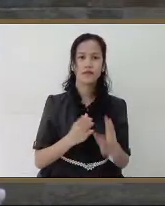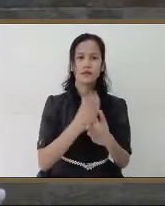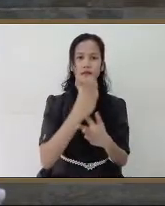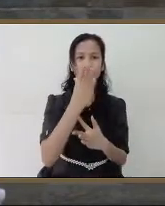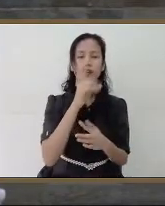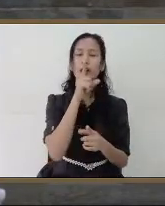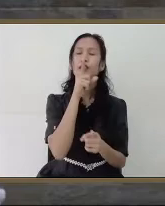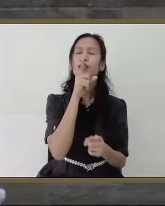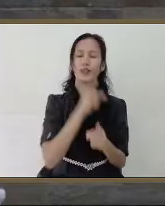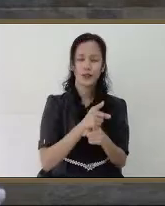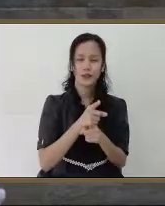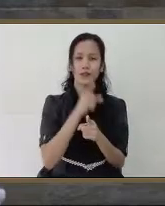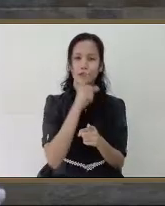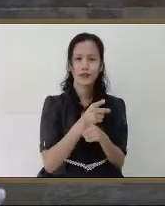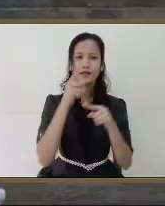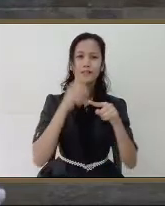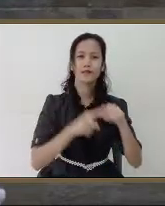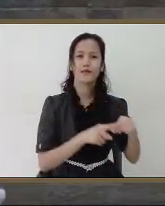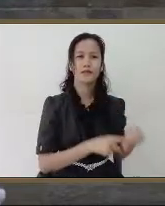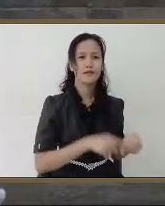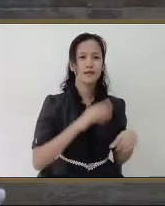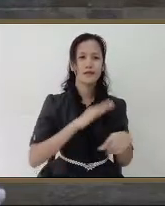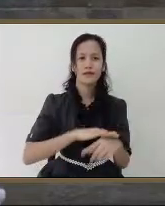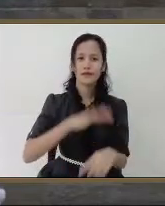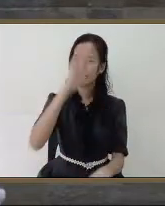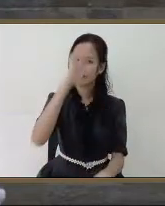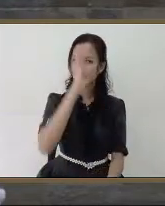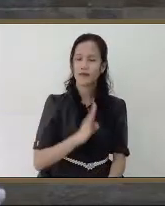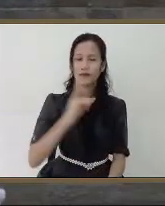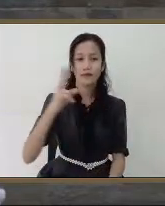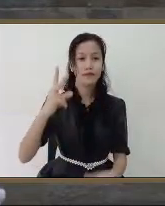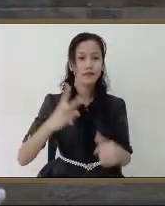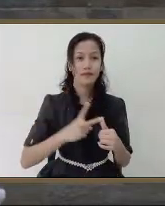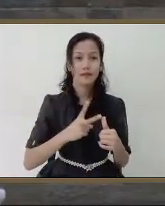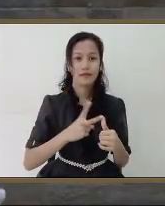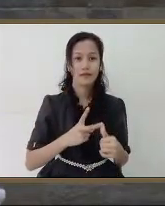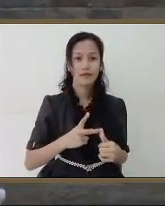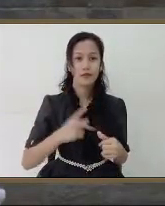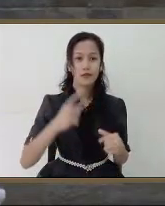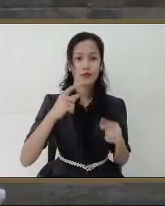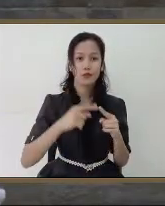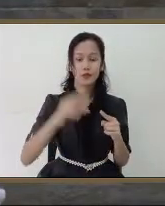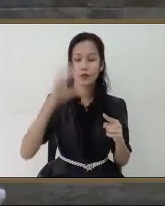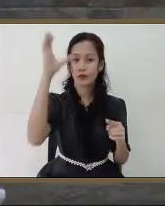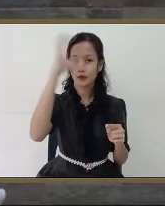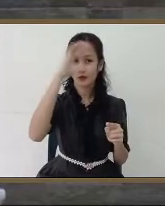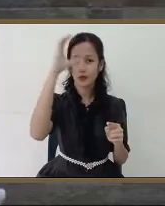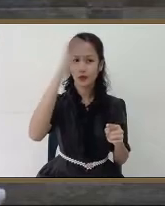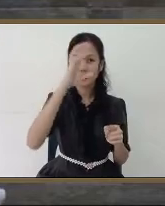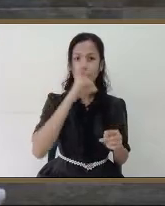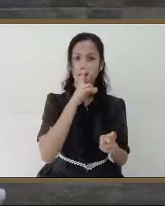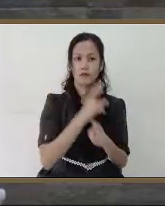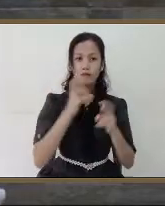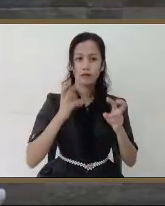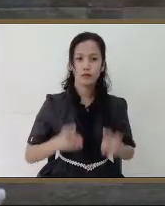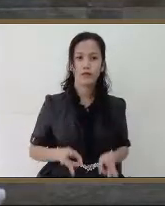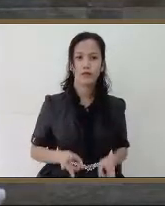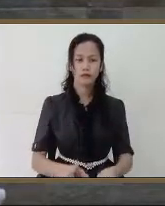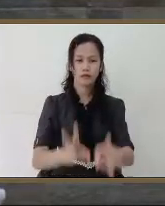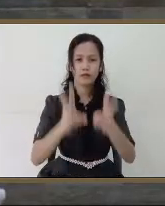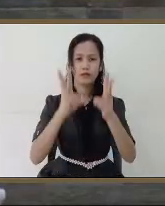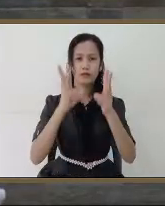dependence upon God. The second is the true to seek the right way. Okay? To seek the right